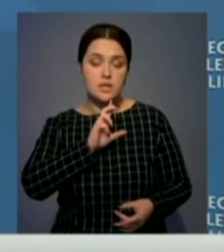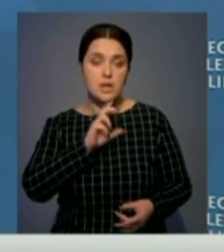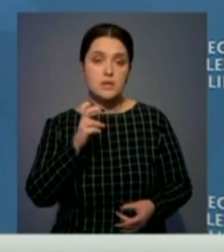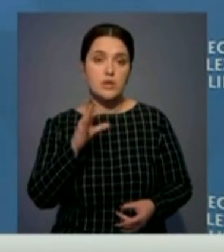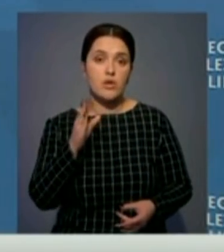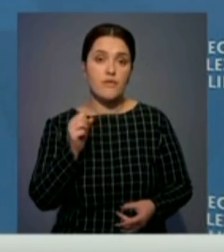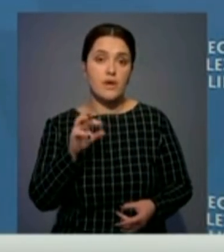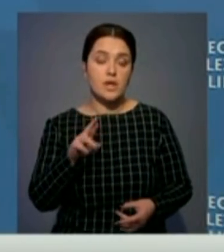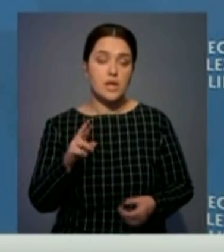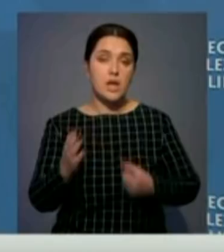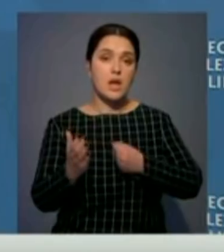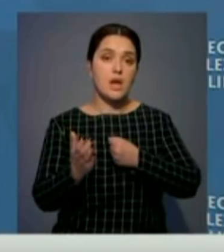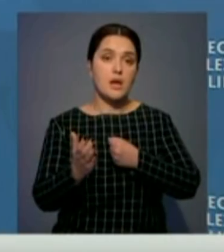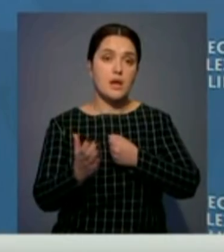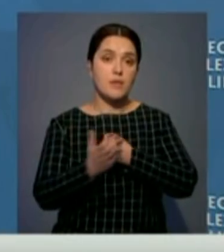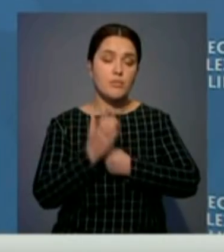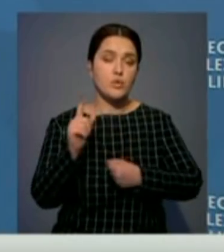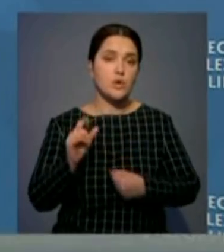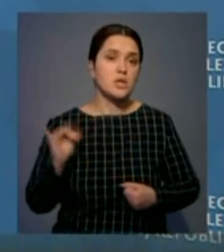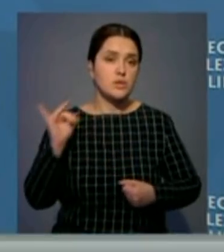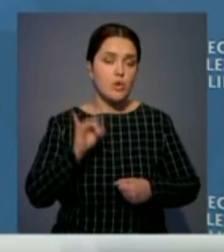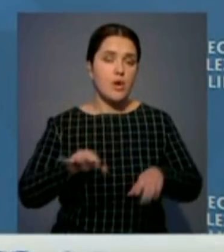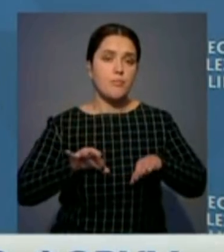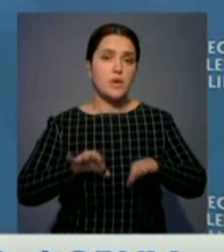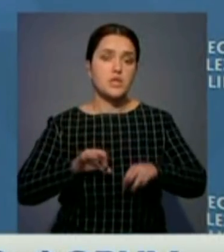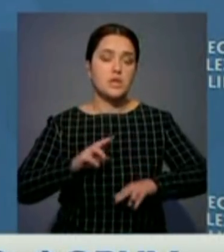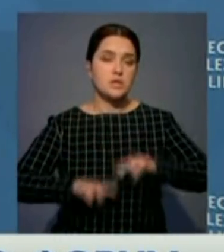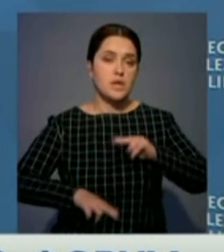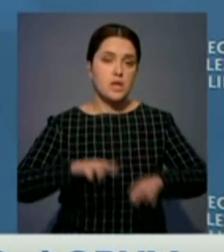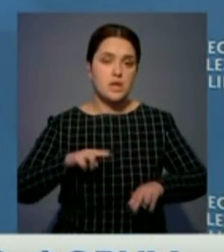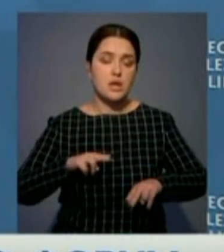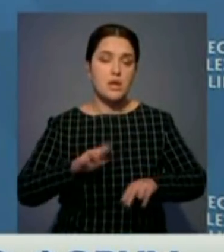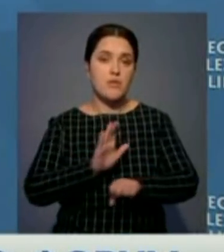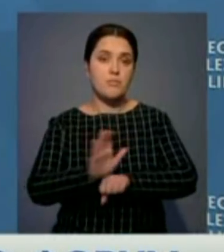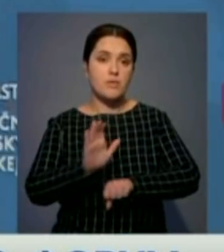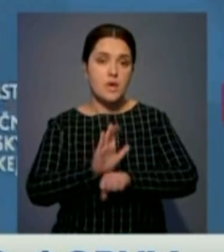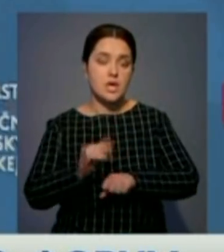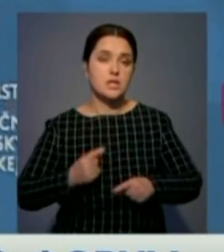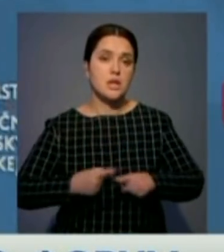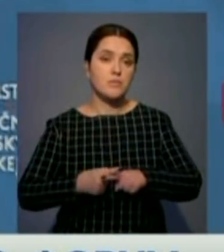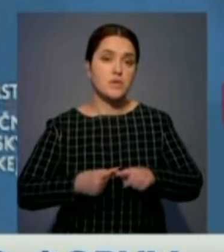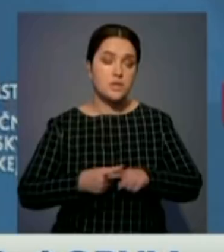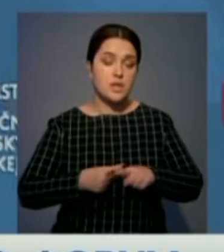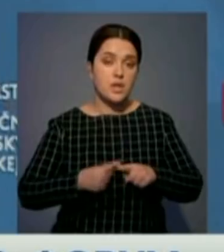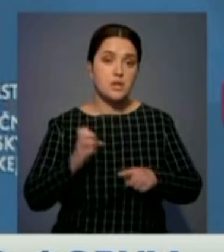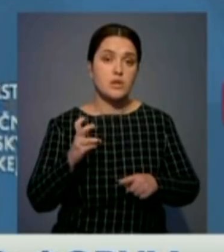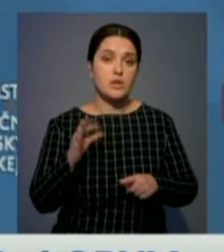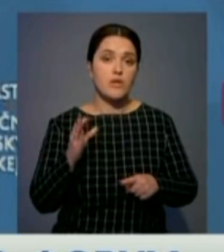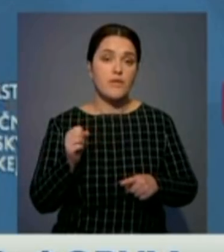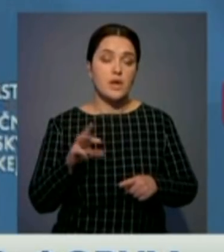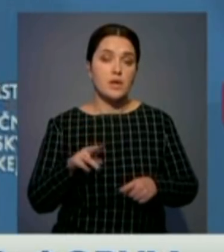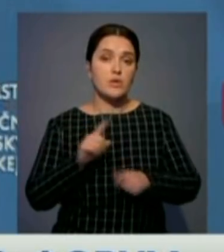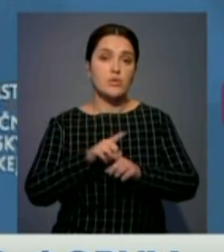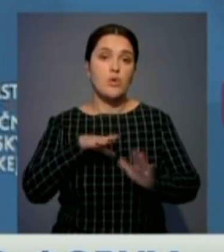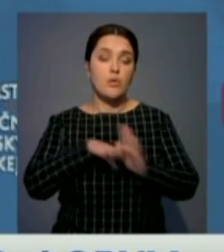это страна с большой историей в сфере машиностроения, производства автомобилей и их запчастей. Помимо этого, Словакия присутствует в Казахстане